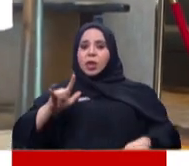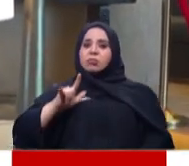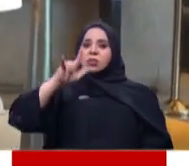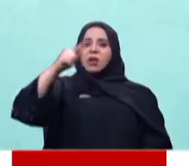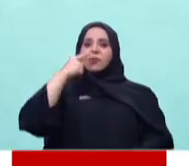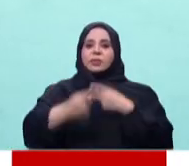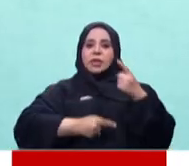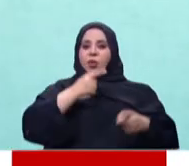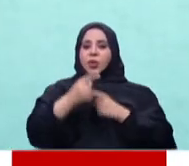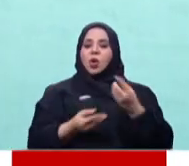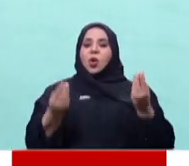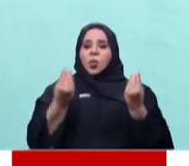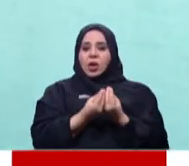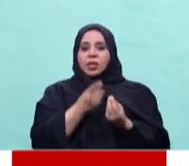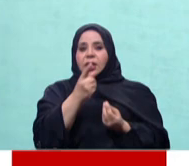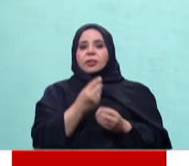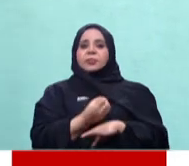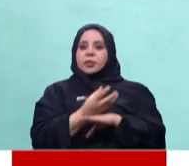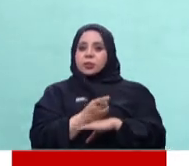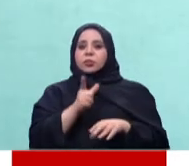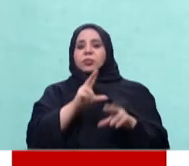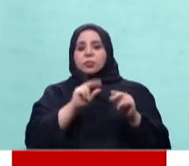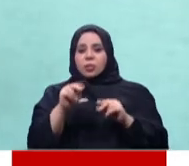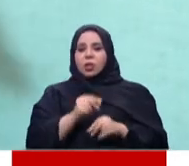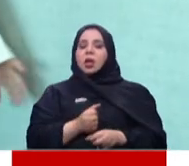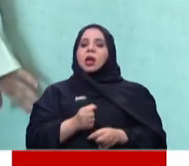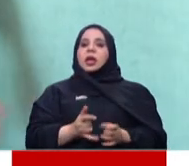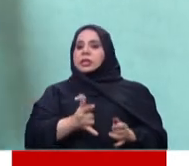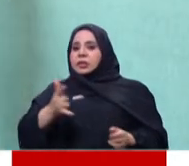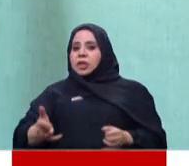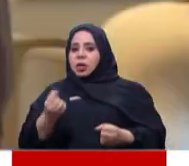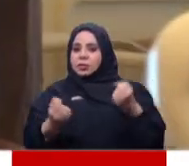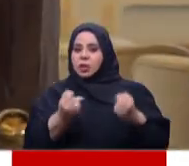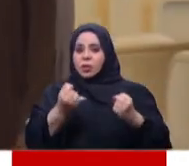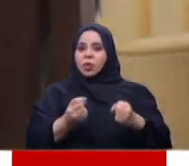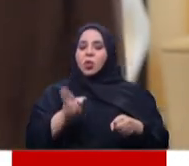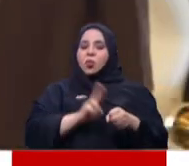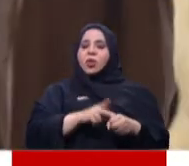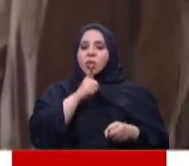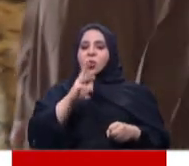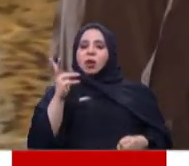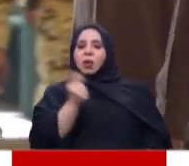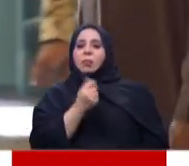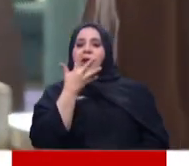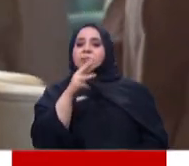به كمجمع المرافق المركزية ومواقف للسيارات يبلغ عددها